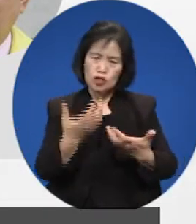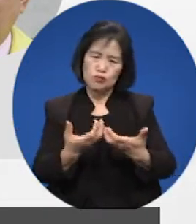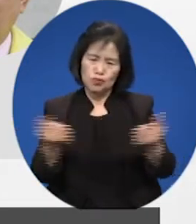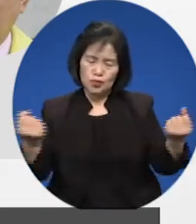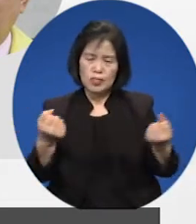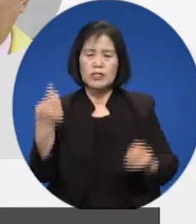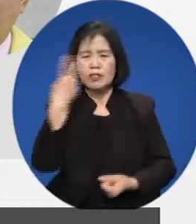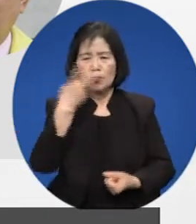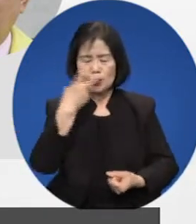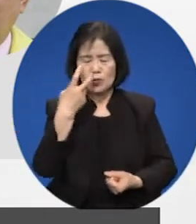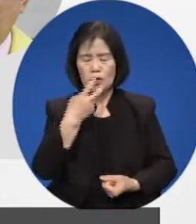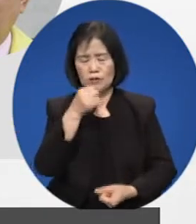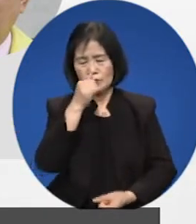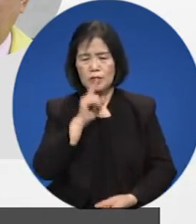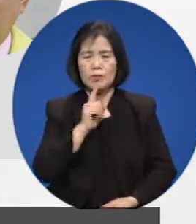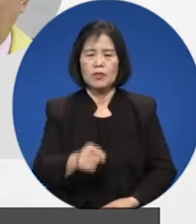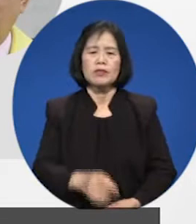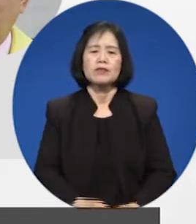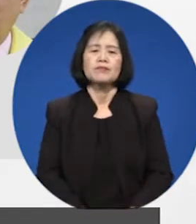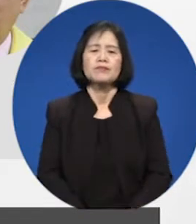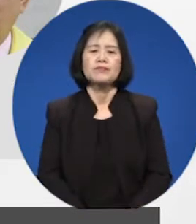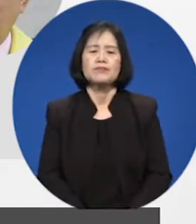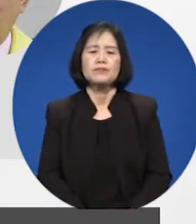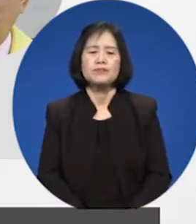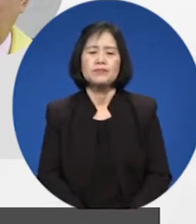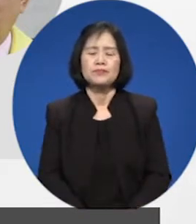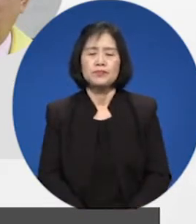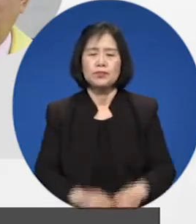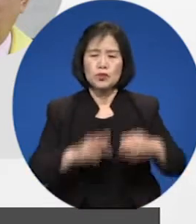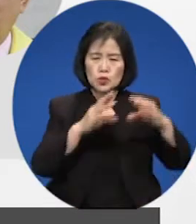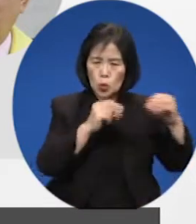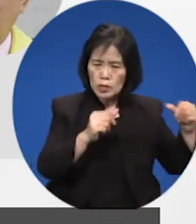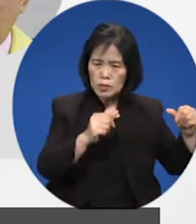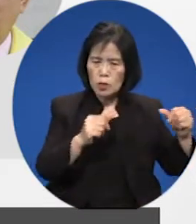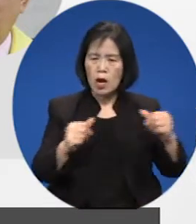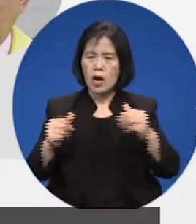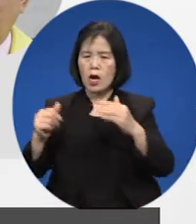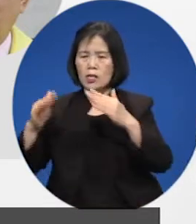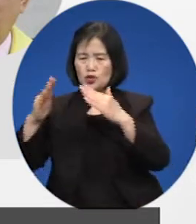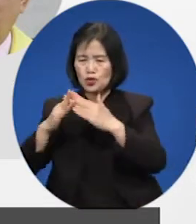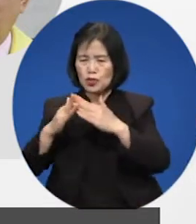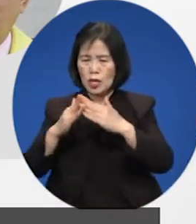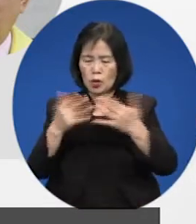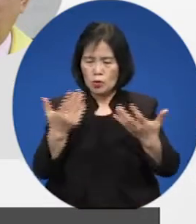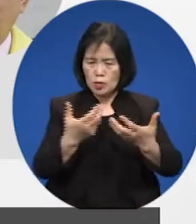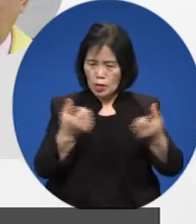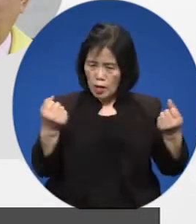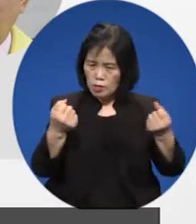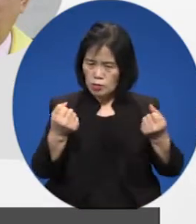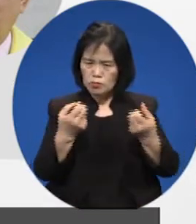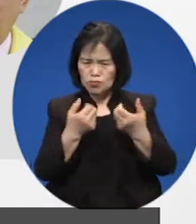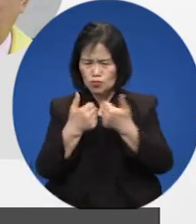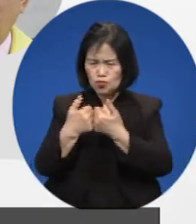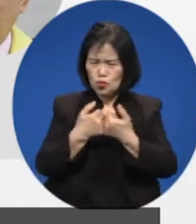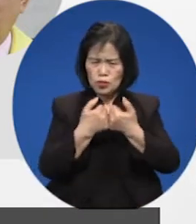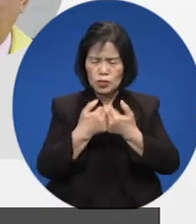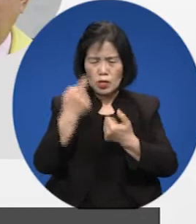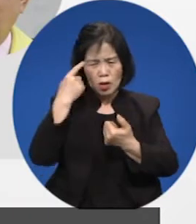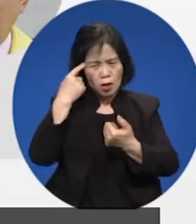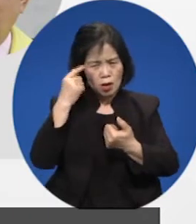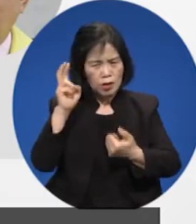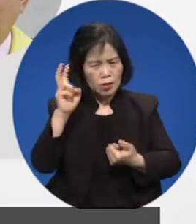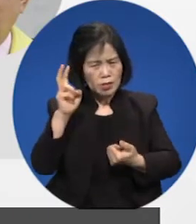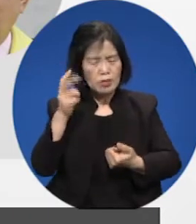검토하고 있다 라고 얘기를 했습니다 토질 공사와 주택공사 로 나누는 방안이 많이 논의될 것이다 저희가 예측을 해